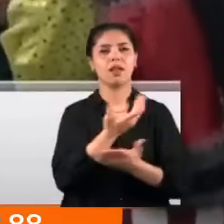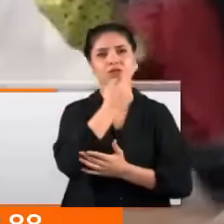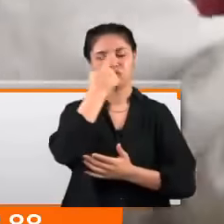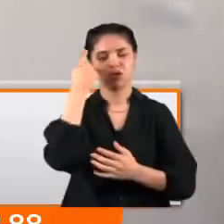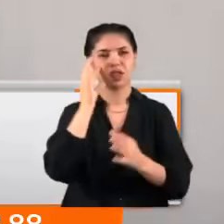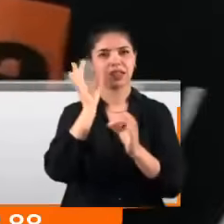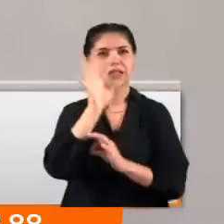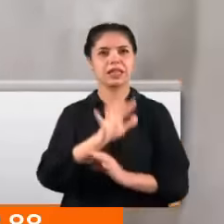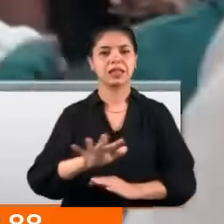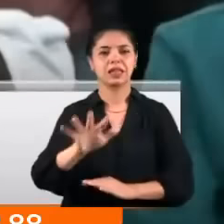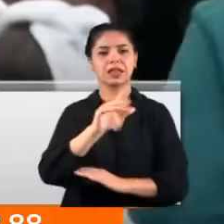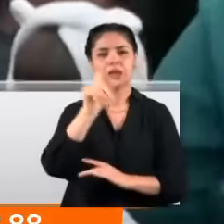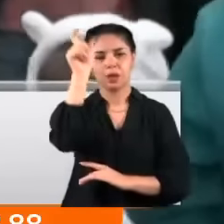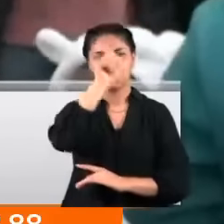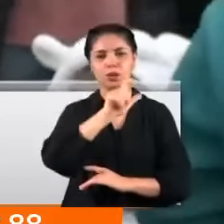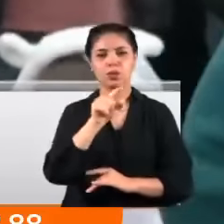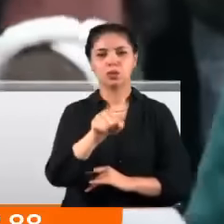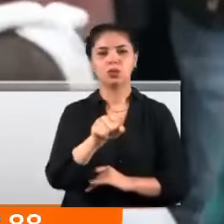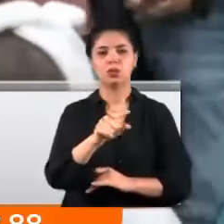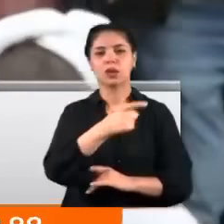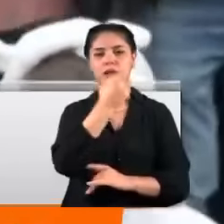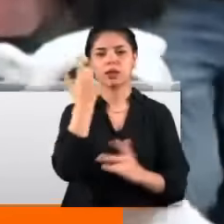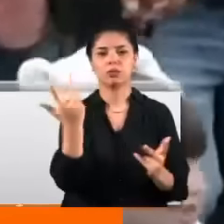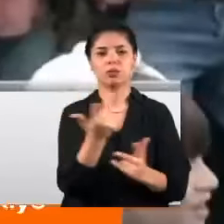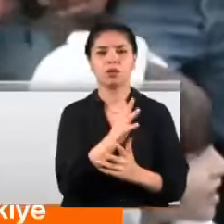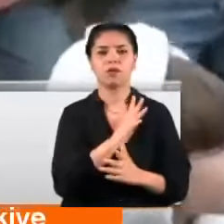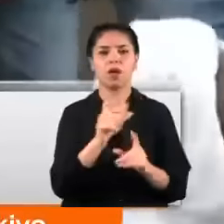insanları. Türkiye sıcaklıkla kavruluyor.